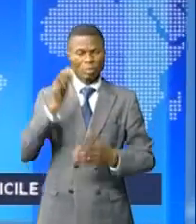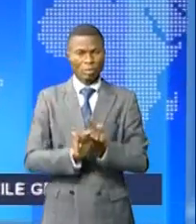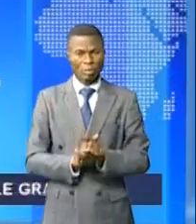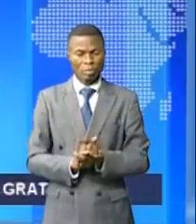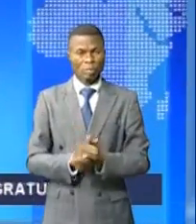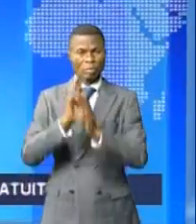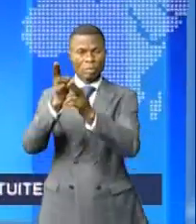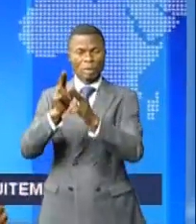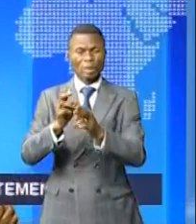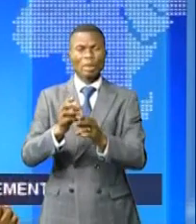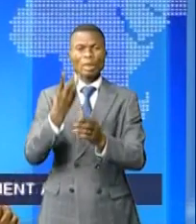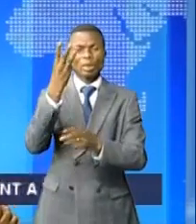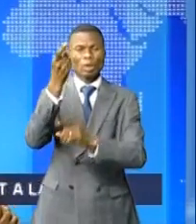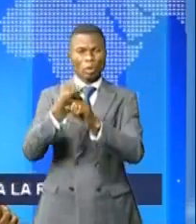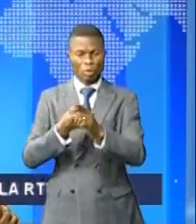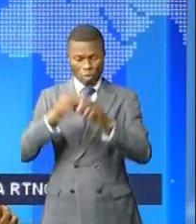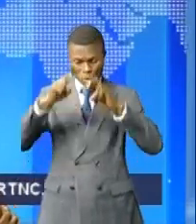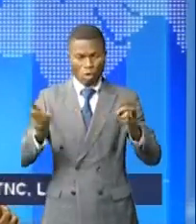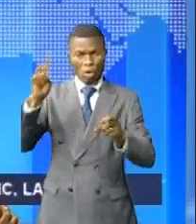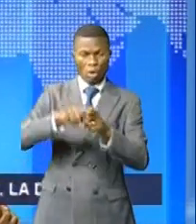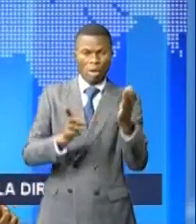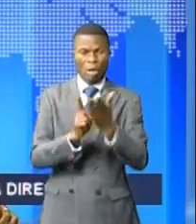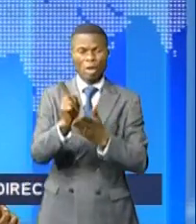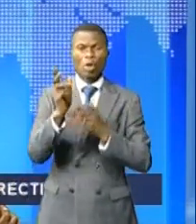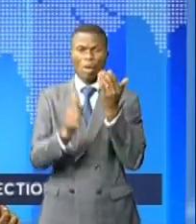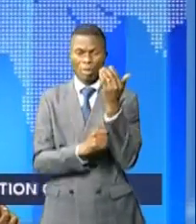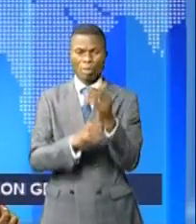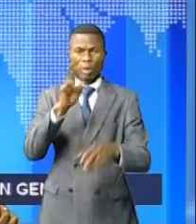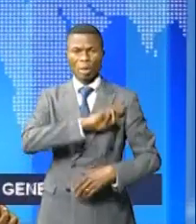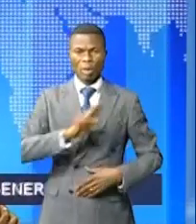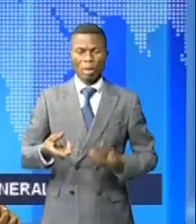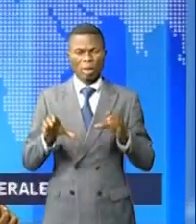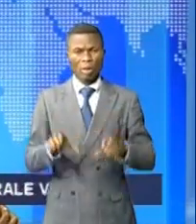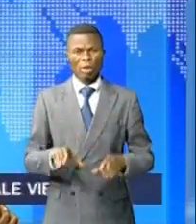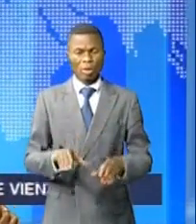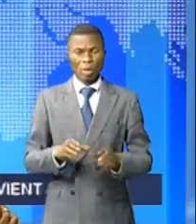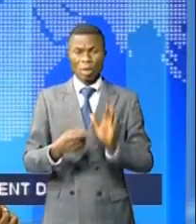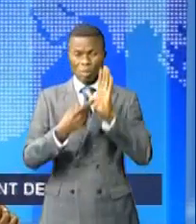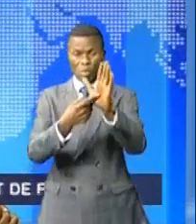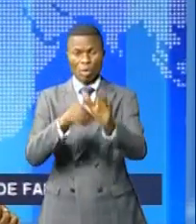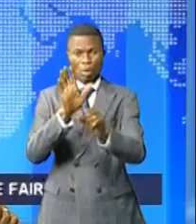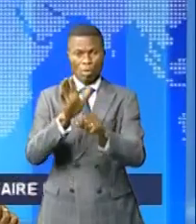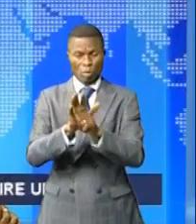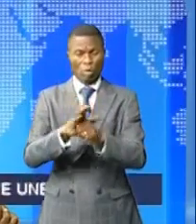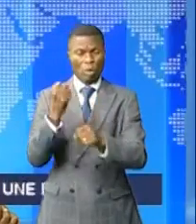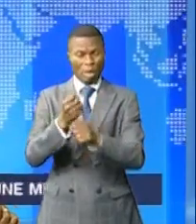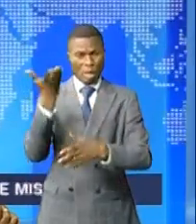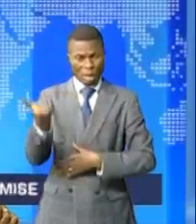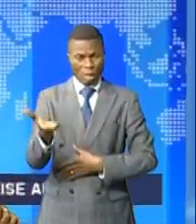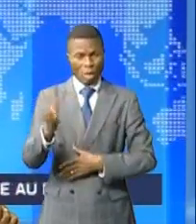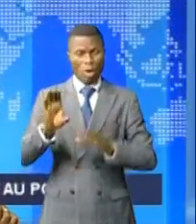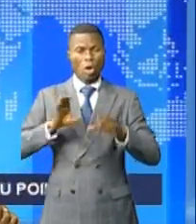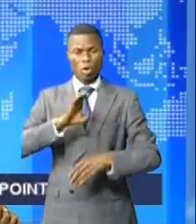Le rapport trimestriel sur l'enquête des violations de droits de l'homme en République démocratique du Congo indique que beaucoup reste à faire. La